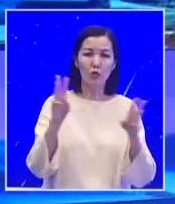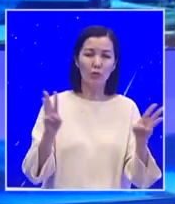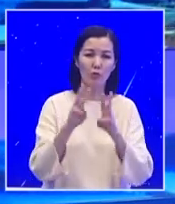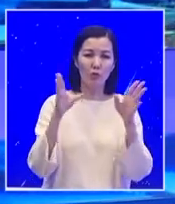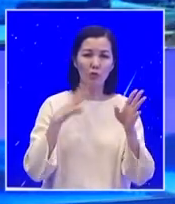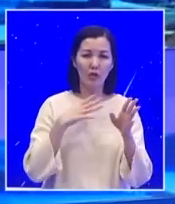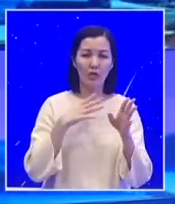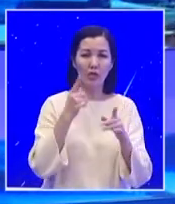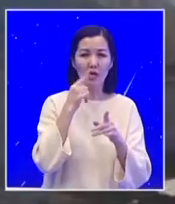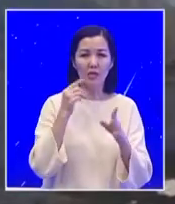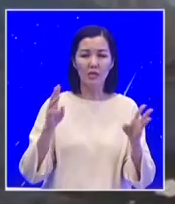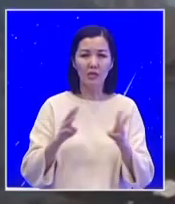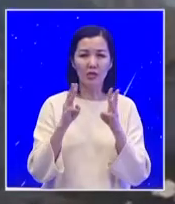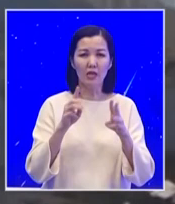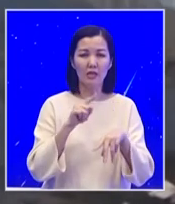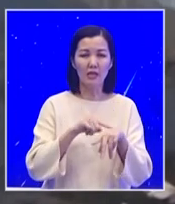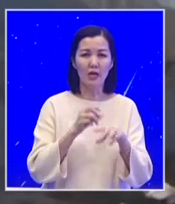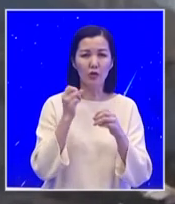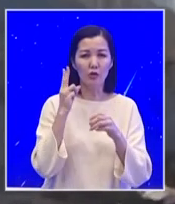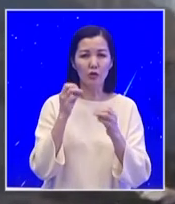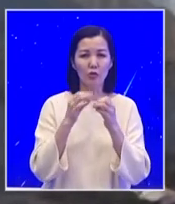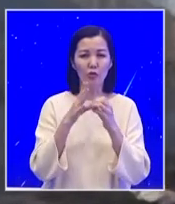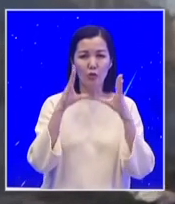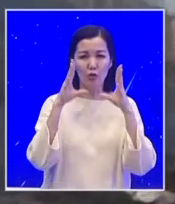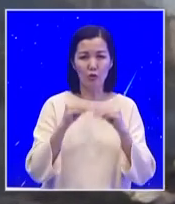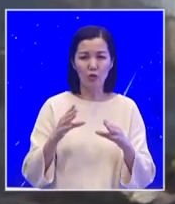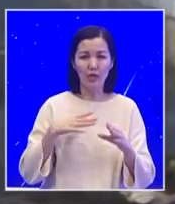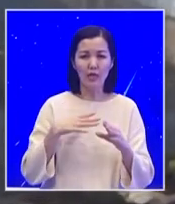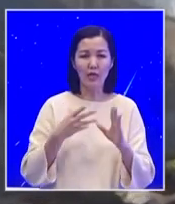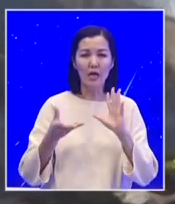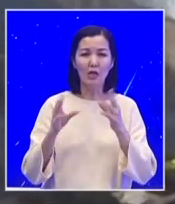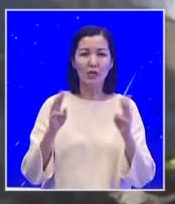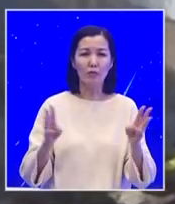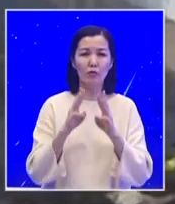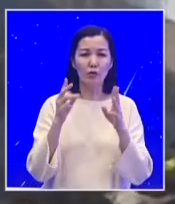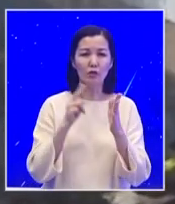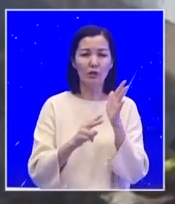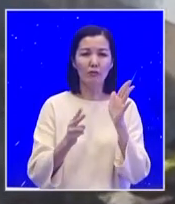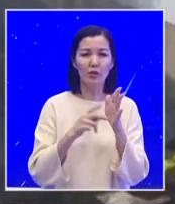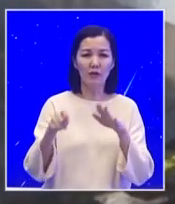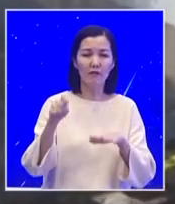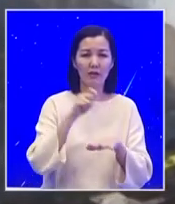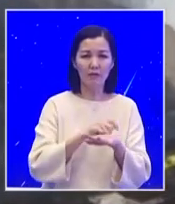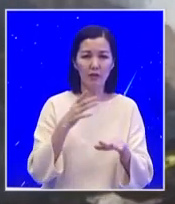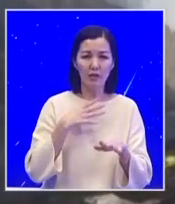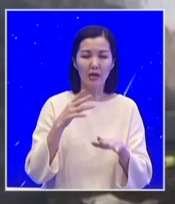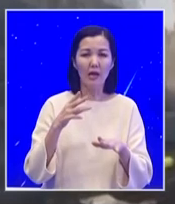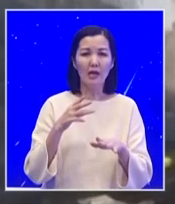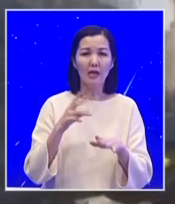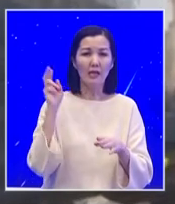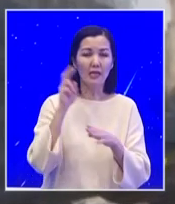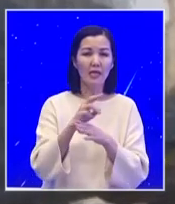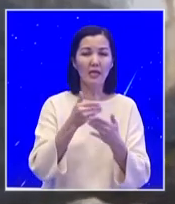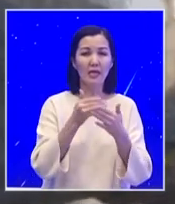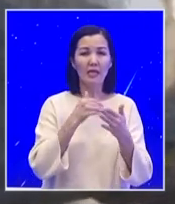оранған. Қызыл жалын сағат 14:21-де толықтай ауыздықталды. Жалпы өрт аумағы 77 шаршы метрді құрайды. Мамандар келгенге